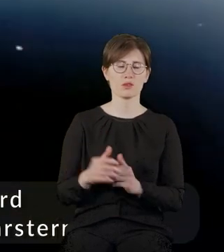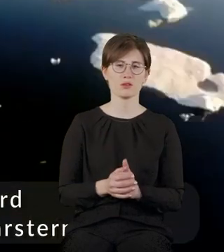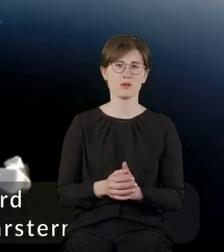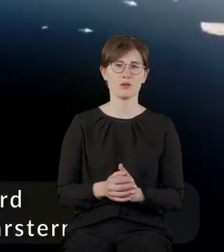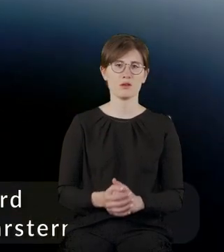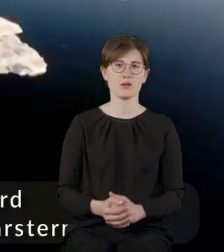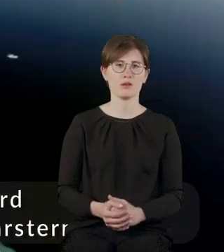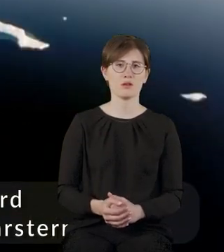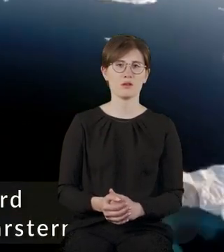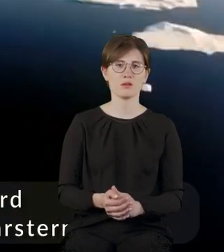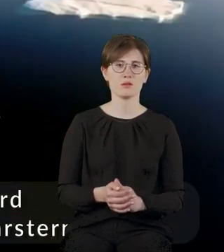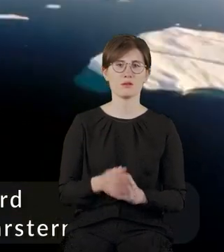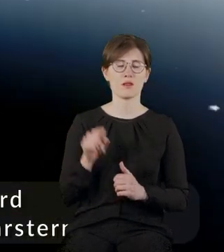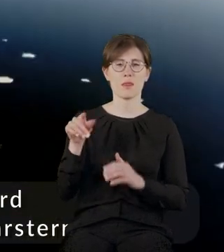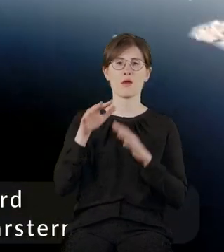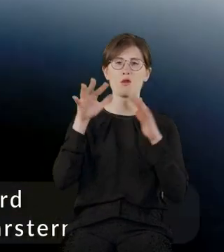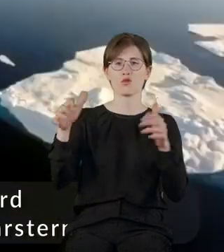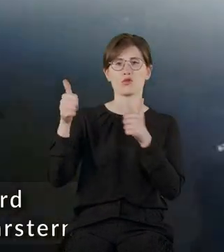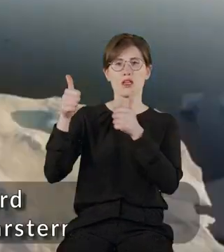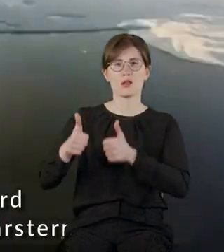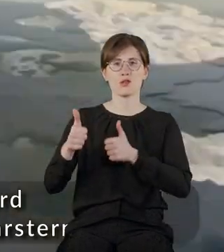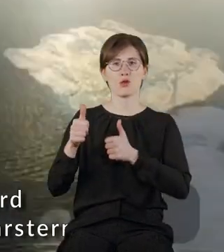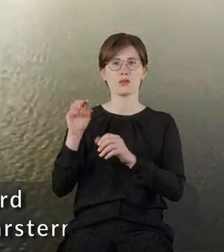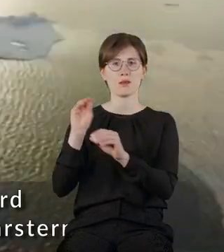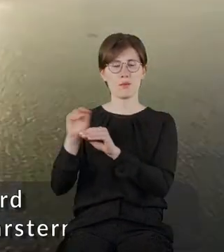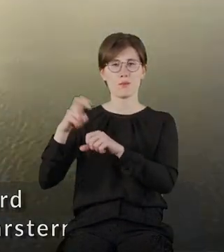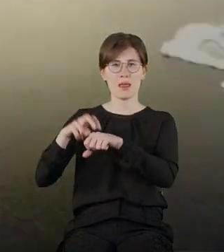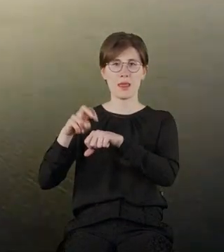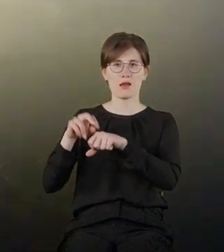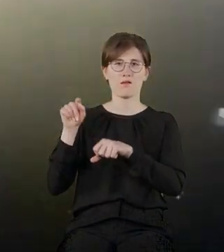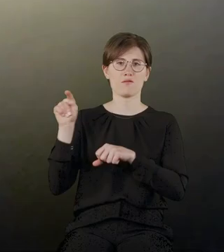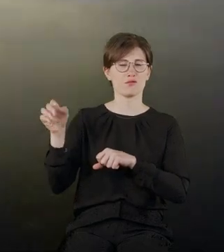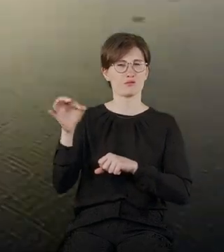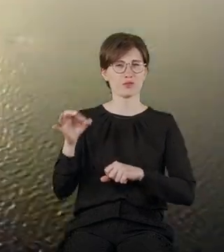okazję przebywać w dużych jednostkach badawczych, m.in. na Polarsternie.